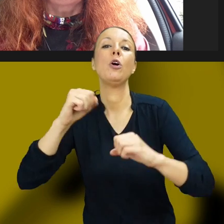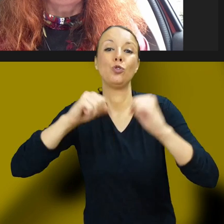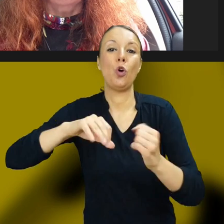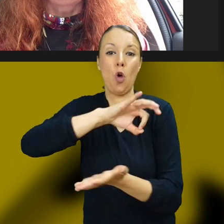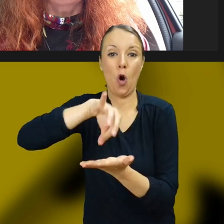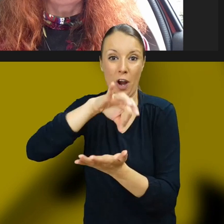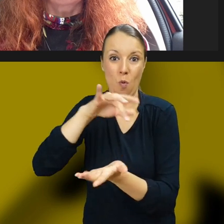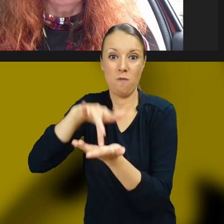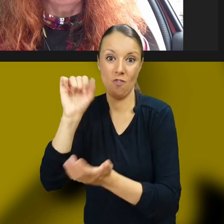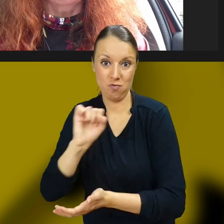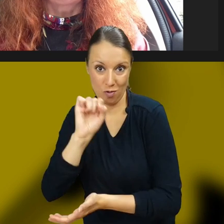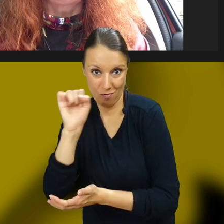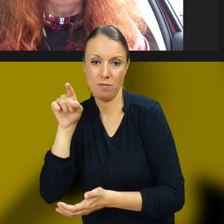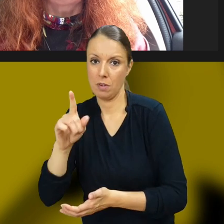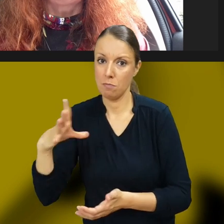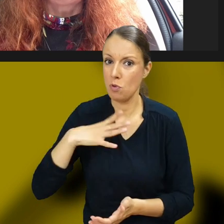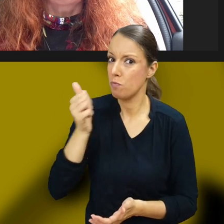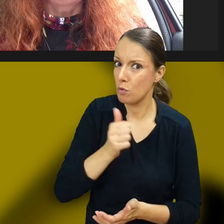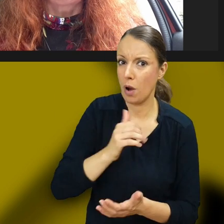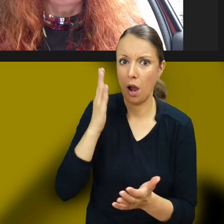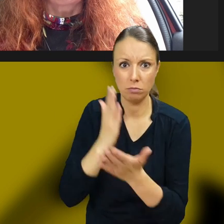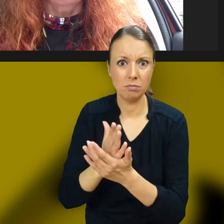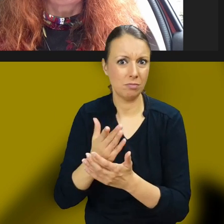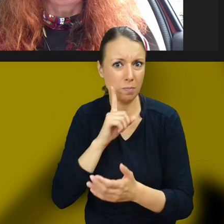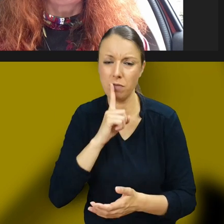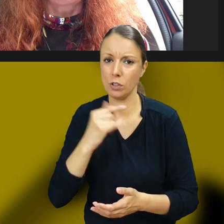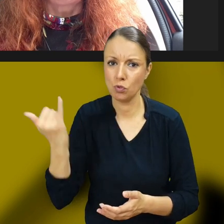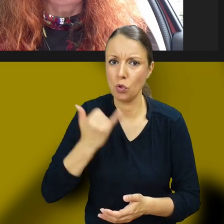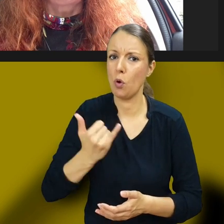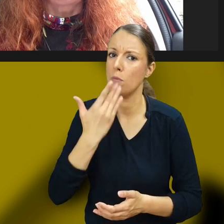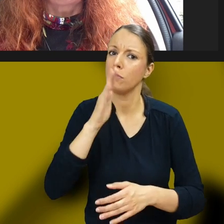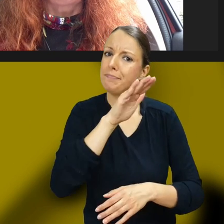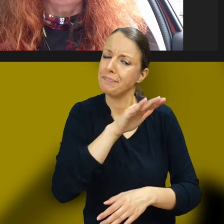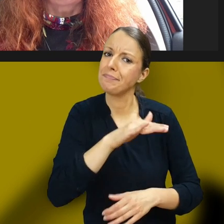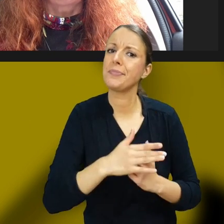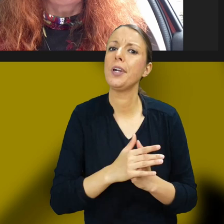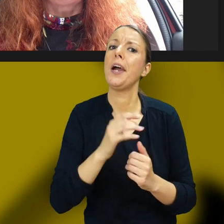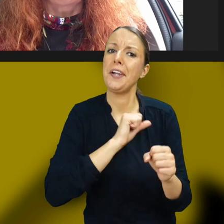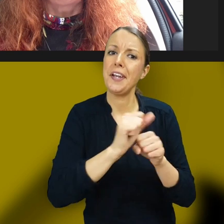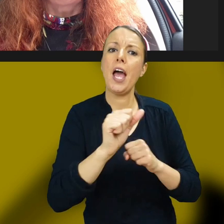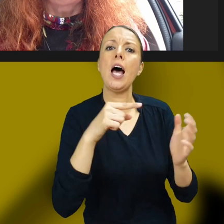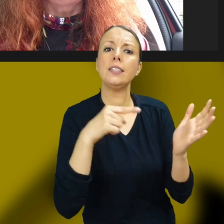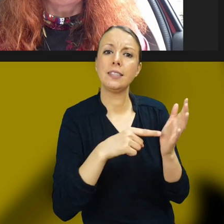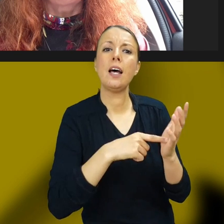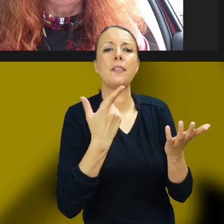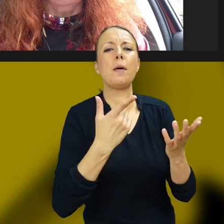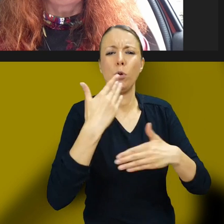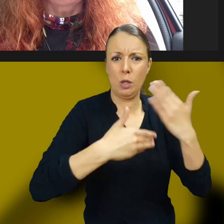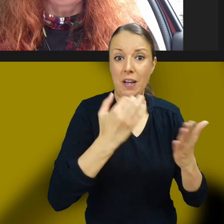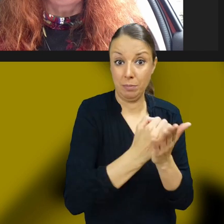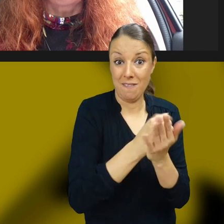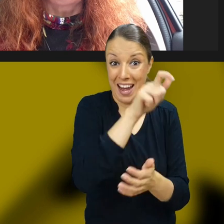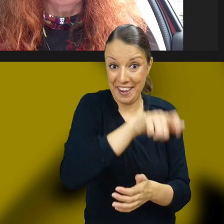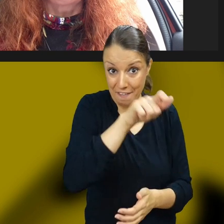do granic bólu już argument, że jeżeli istnieje dedykowany tryb dostępu do akt postępowania sprawy indywidualnej, to nic